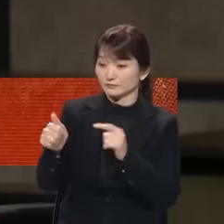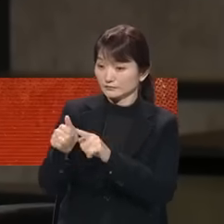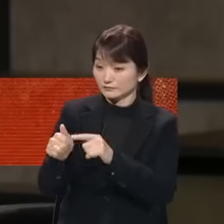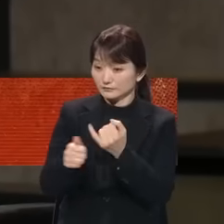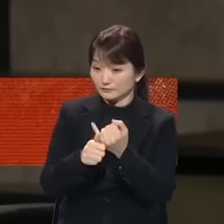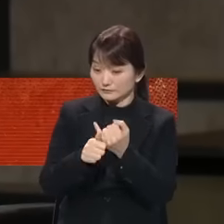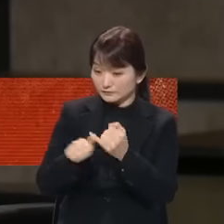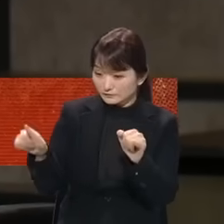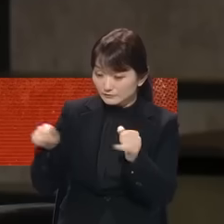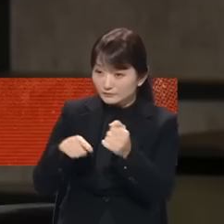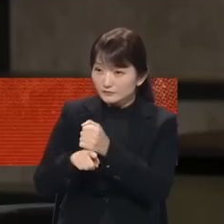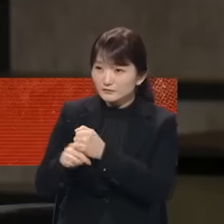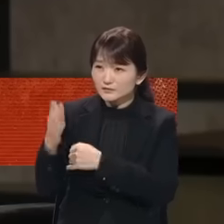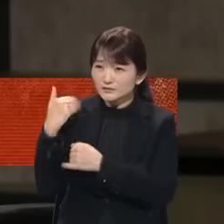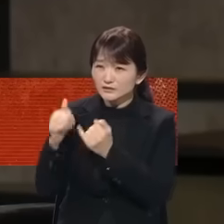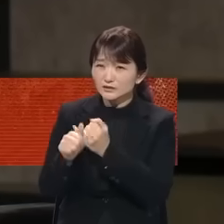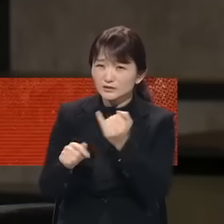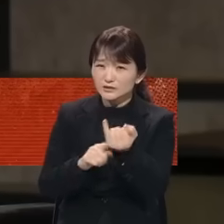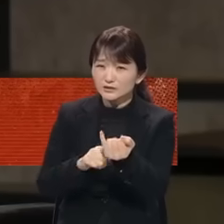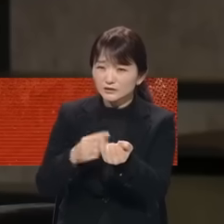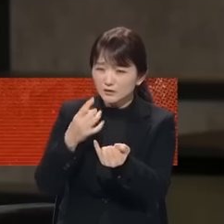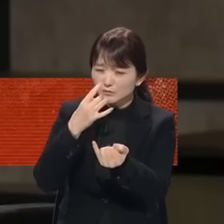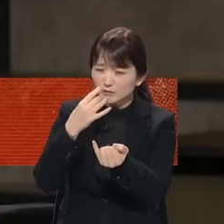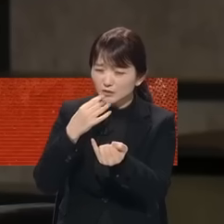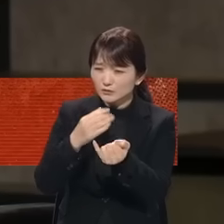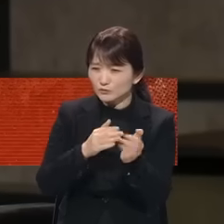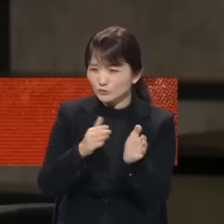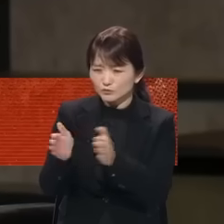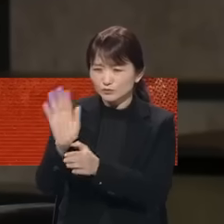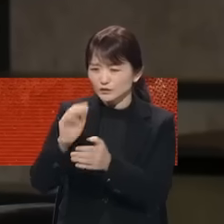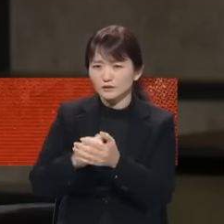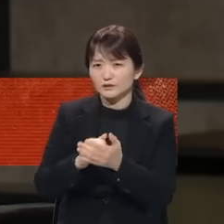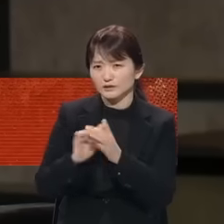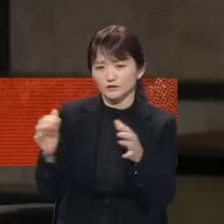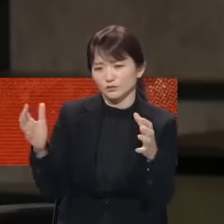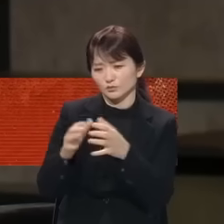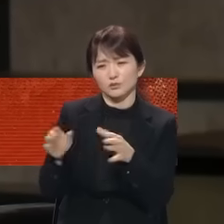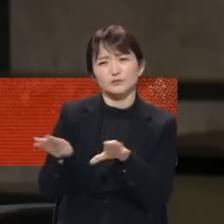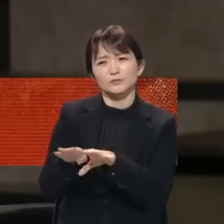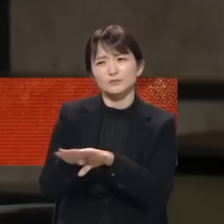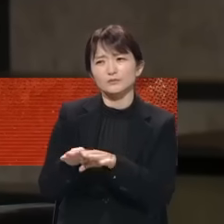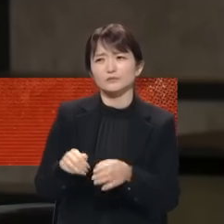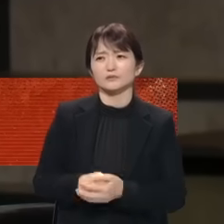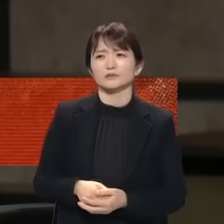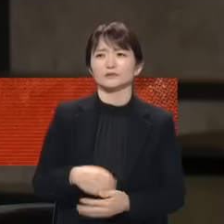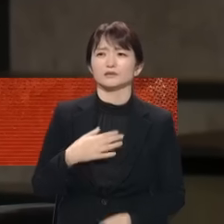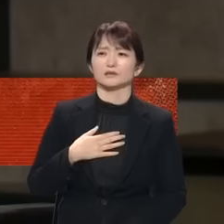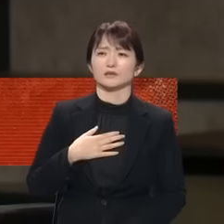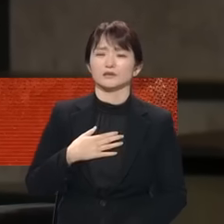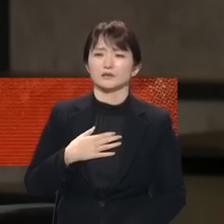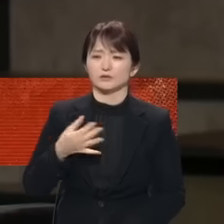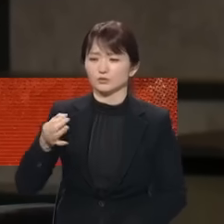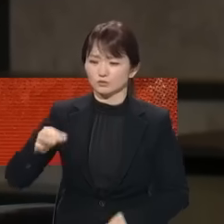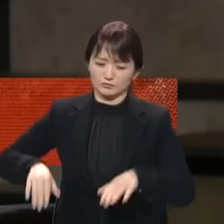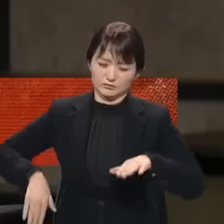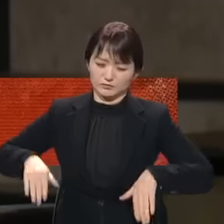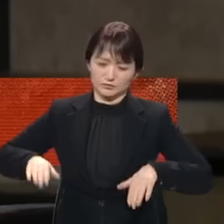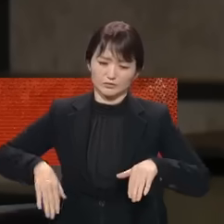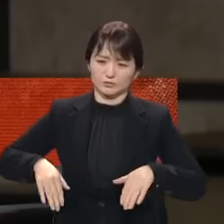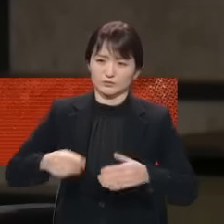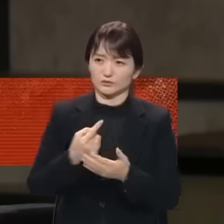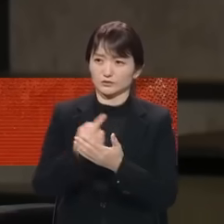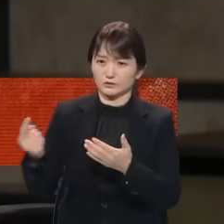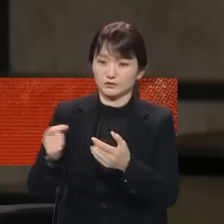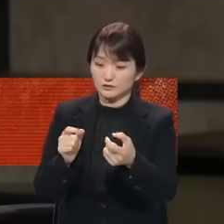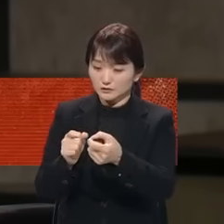대해서는 그 전처가 밥도 안 해 줬고 가정 모임에도 가지도 않고 뭐 이래서 나 거의 빈털터리로 나왔다라고 하면서 근처에